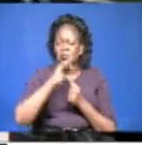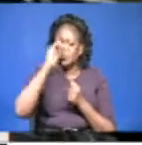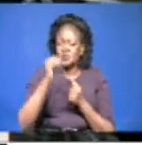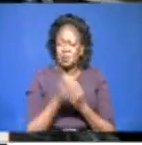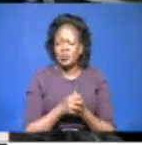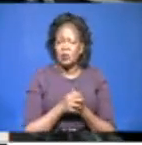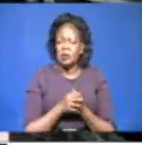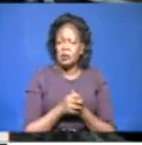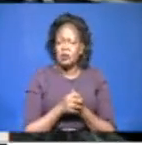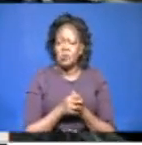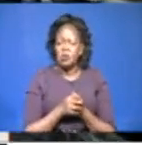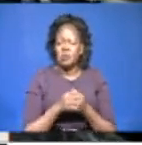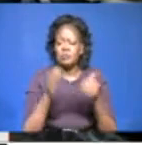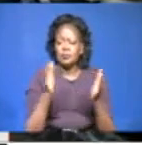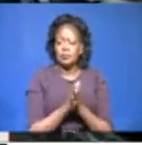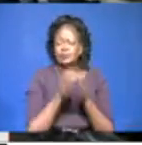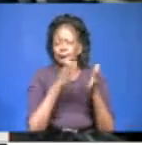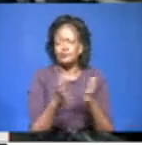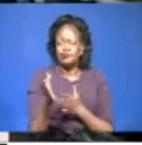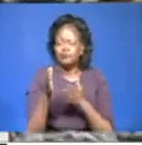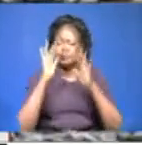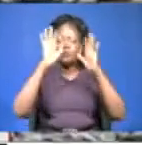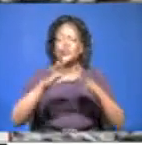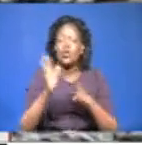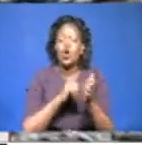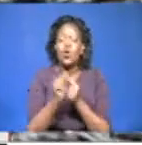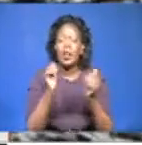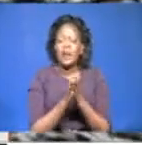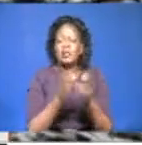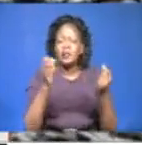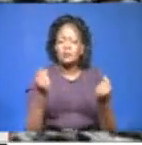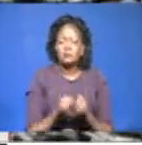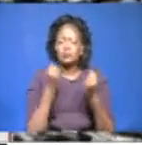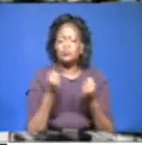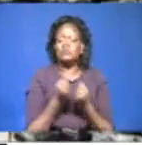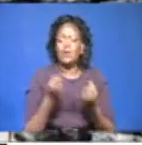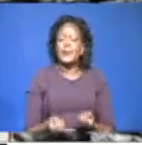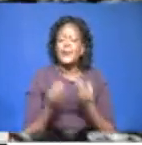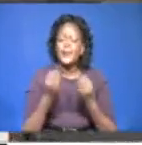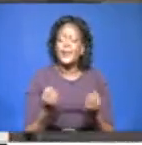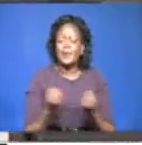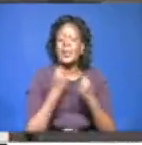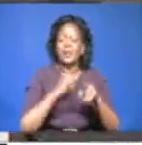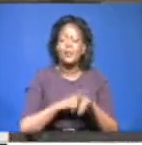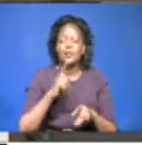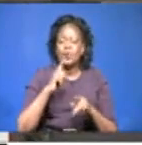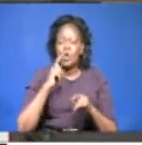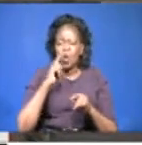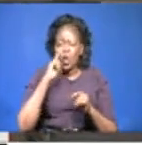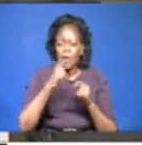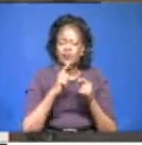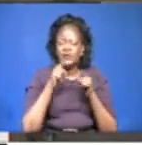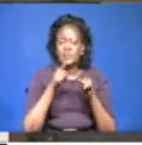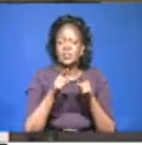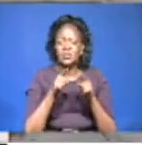Kyiv. Muundo msingi muhimu uliharibiwa. Mashambulizi hayo yamerejea baada ya Urusi kuishtumu Ukraine kwa kuzishambulia